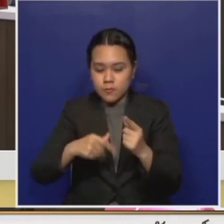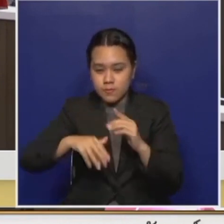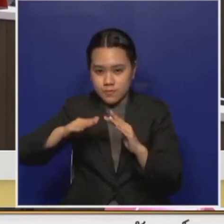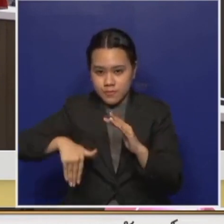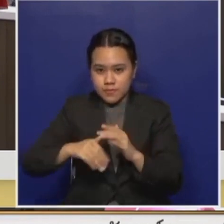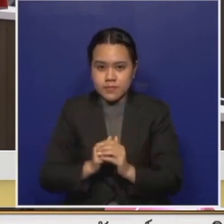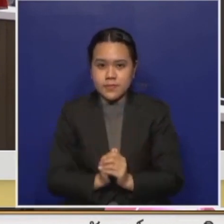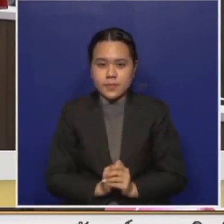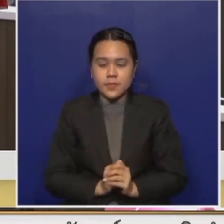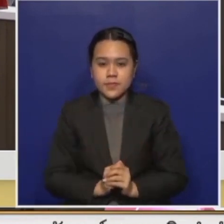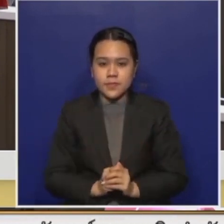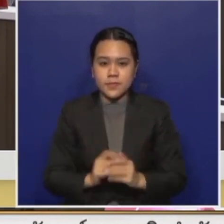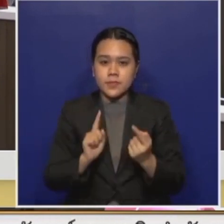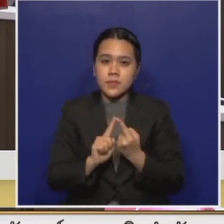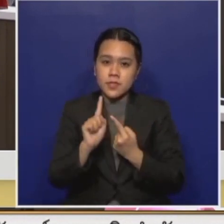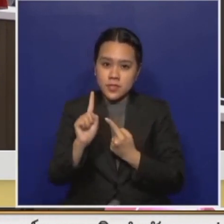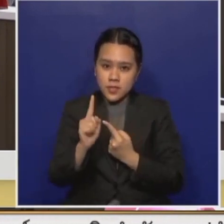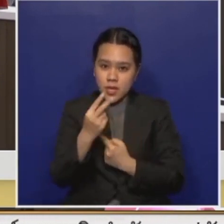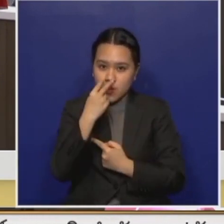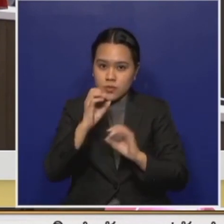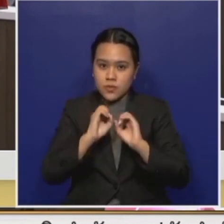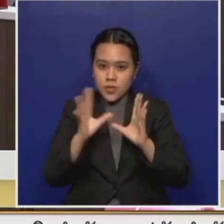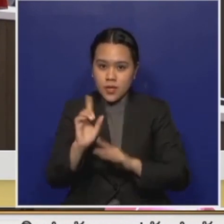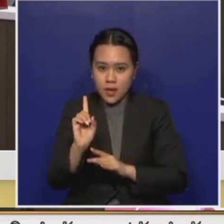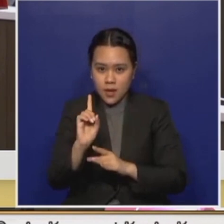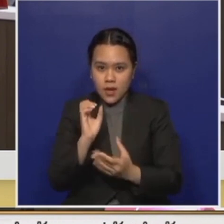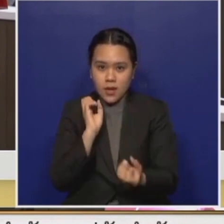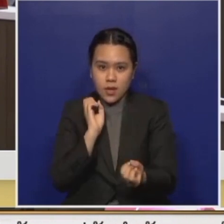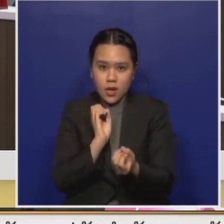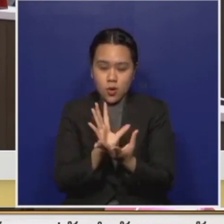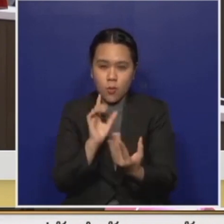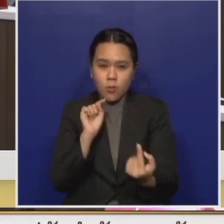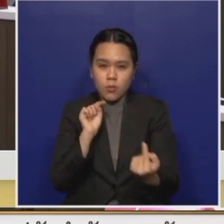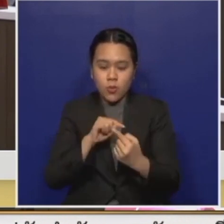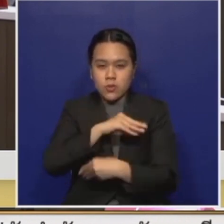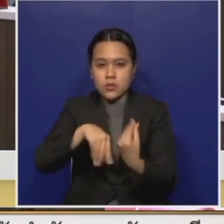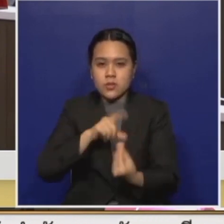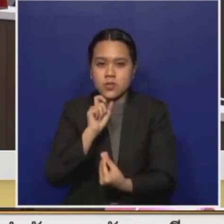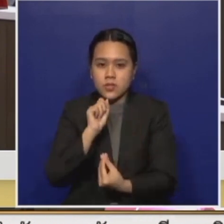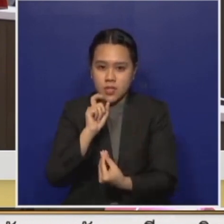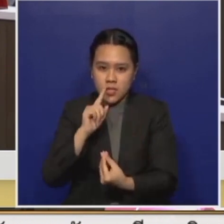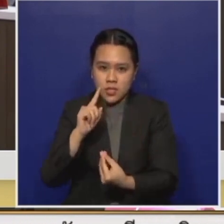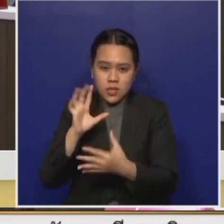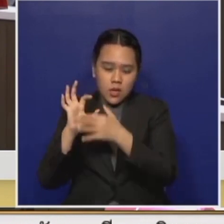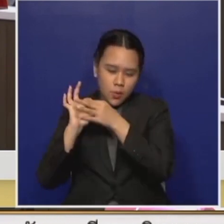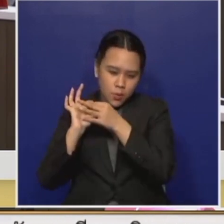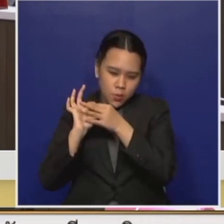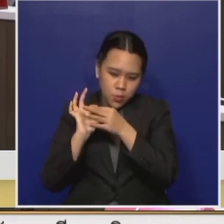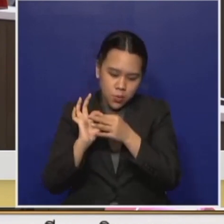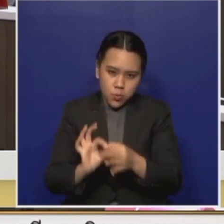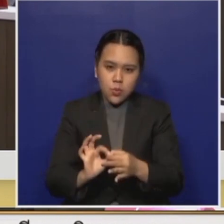บเห็ได้ชดเจ้นทสดคผลกระทบที่เปนความลมเหวทางเศรกิจทมีมาอย่างต่อเนื่องนะครั